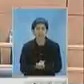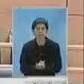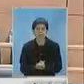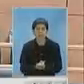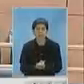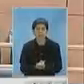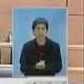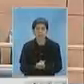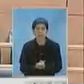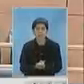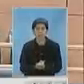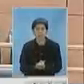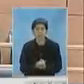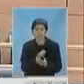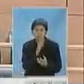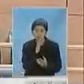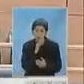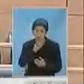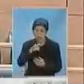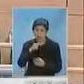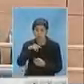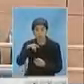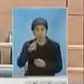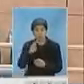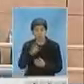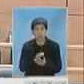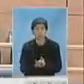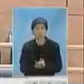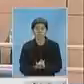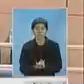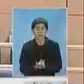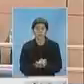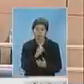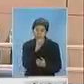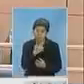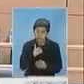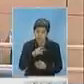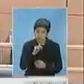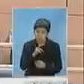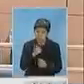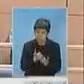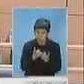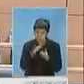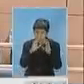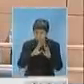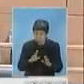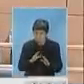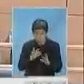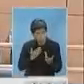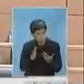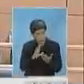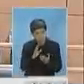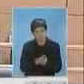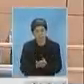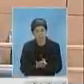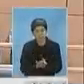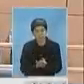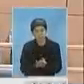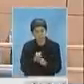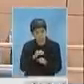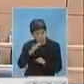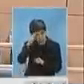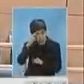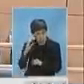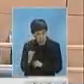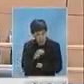หัวแต่ถ้านายจตุพรพรหมพันธ์บอกว่าณัฐวุฒิบ้านเมืองอย่างงี้นี่เรารอไม่ได้ะไปยุทหาร